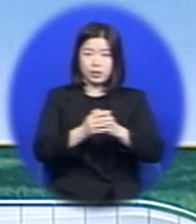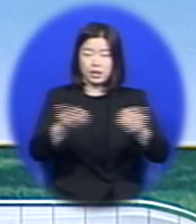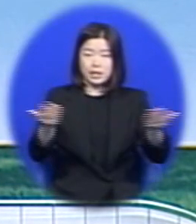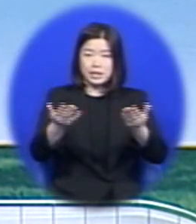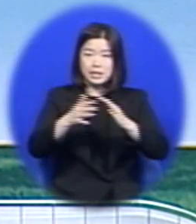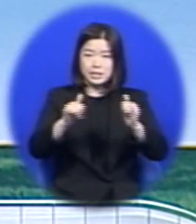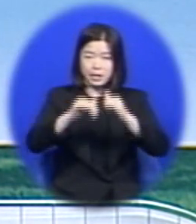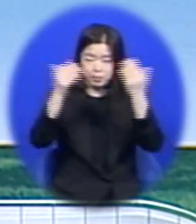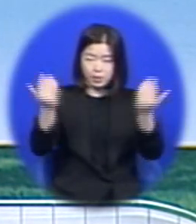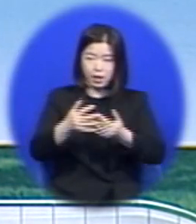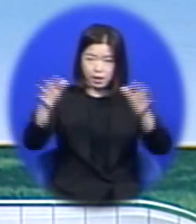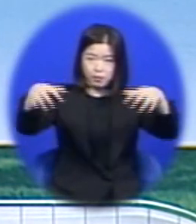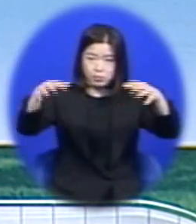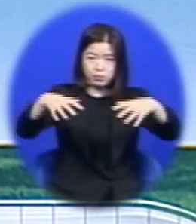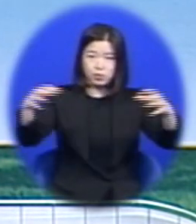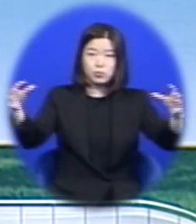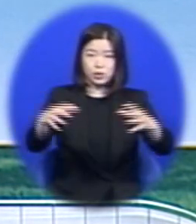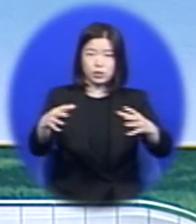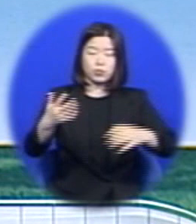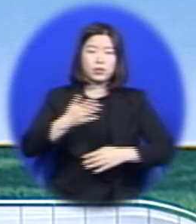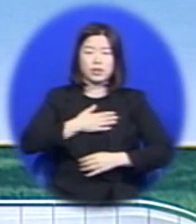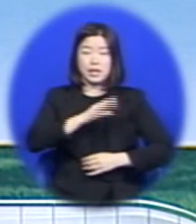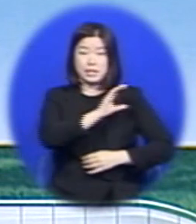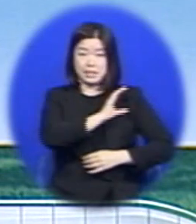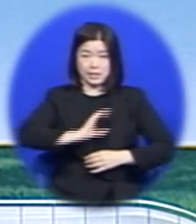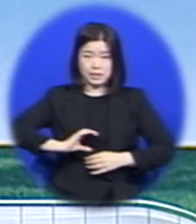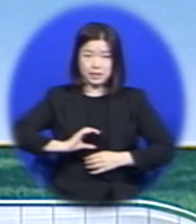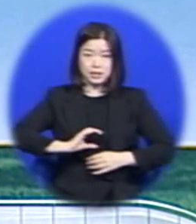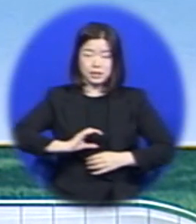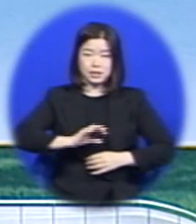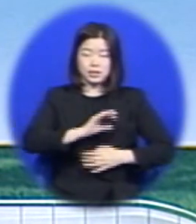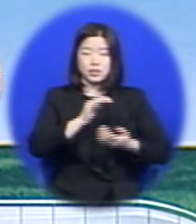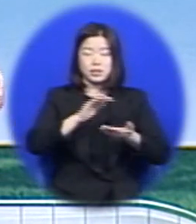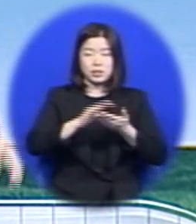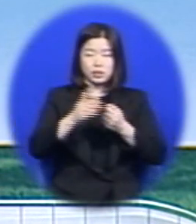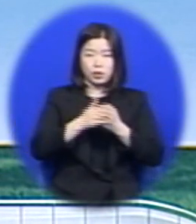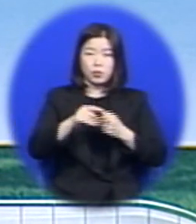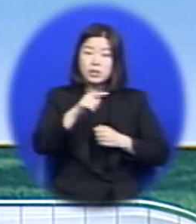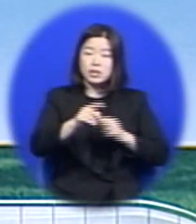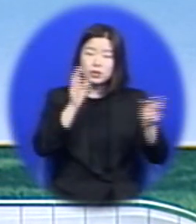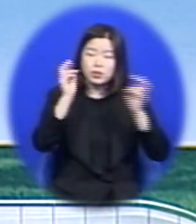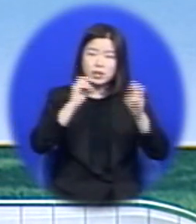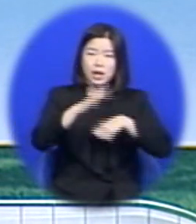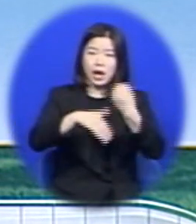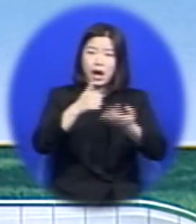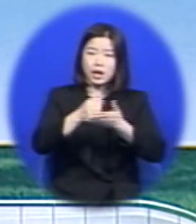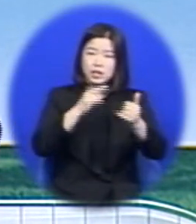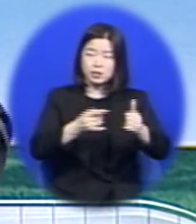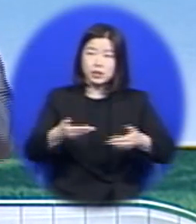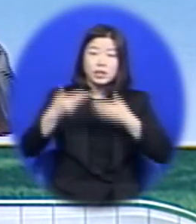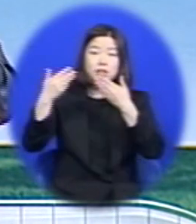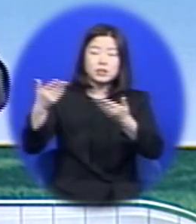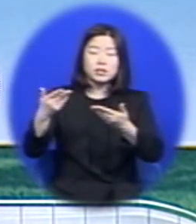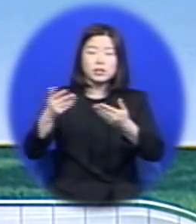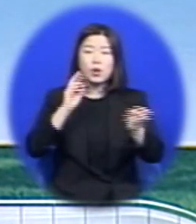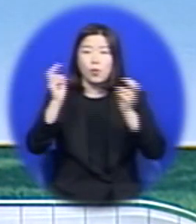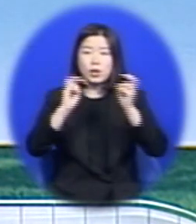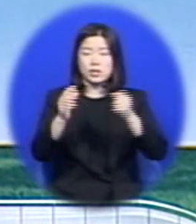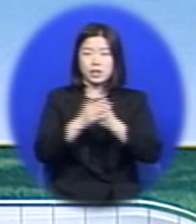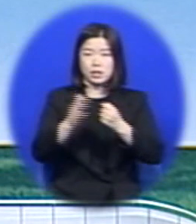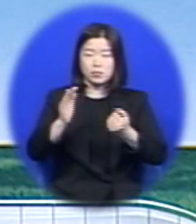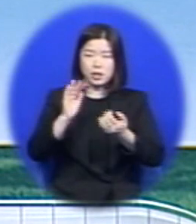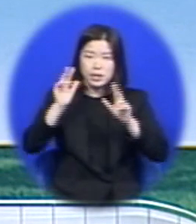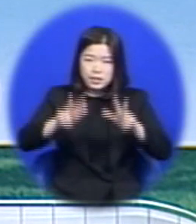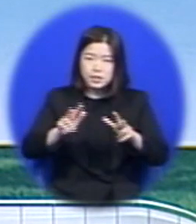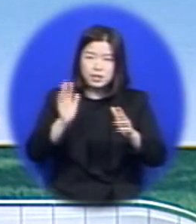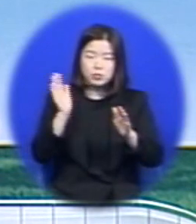다 불러 모아놓고 나는 크리스천이고 이 회사는 하나님께 바친 회사니 이제부터는 우리는 세금을 정직하게